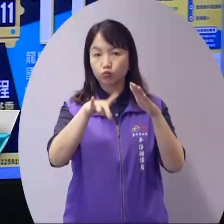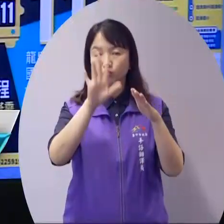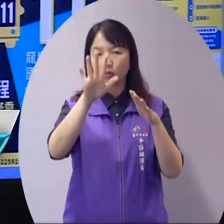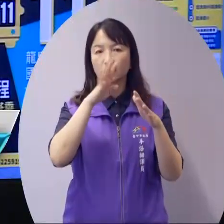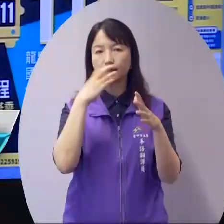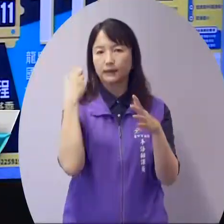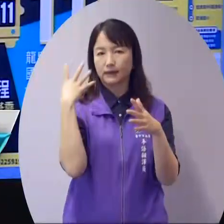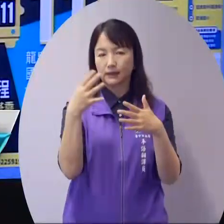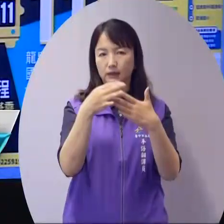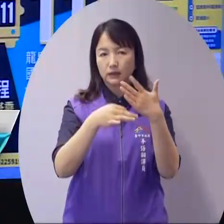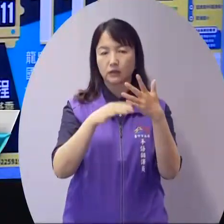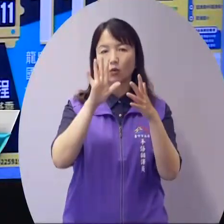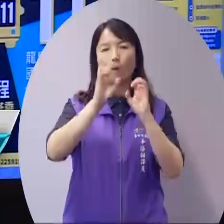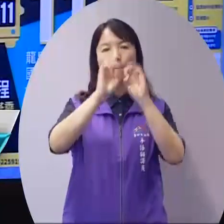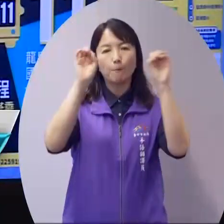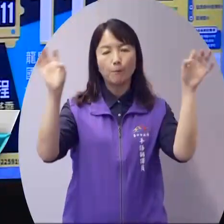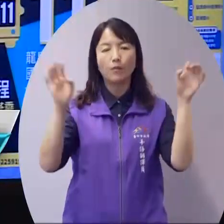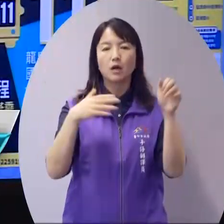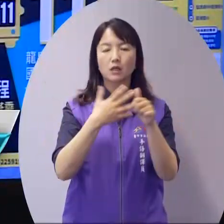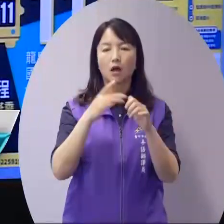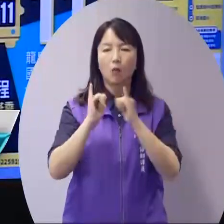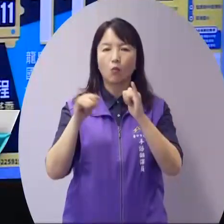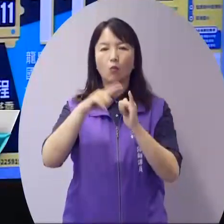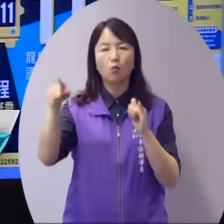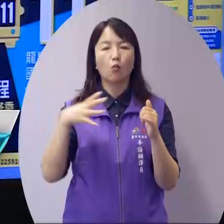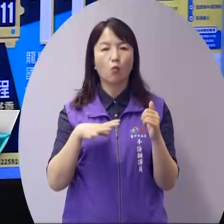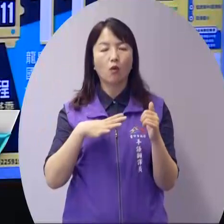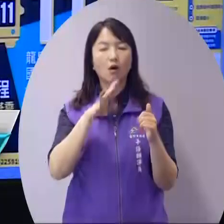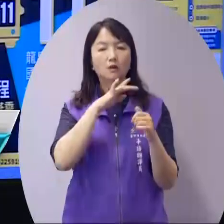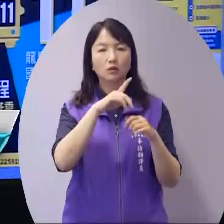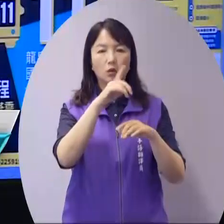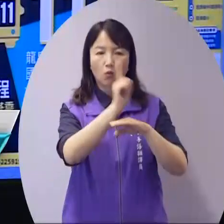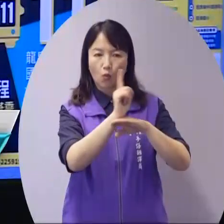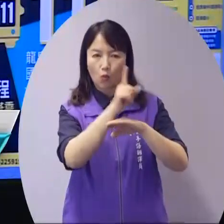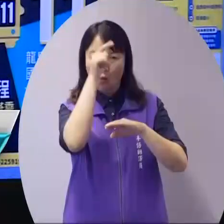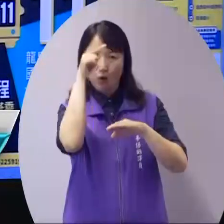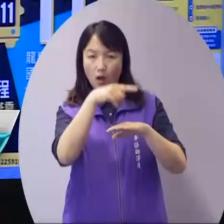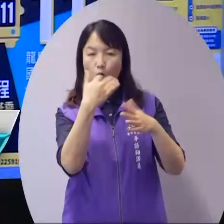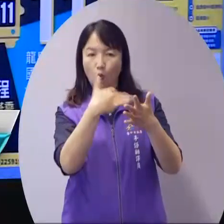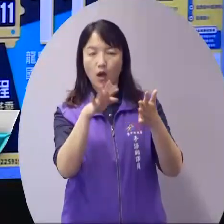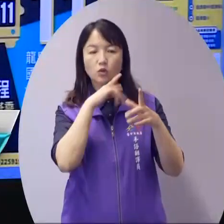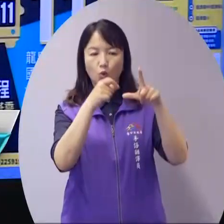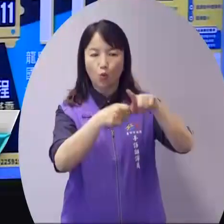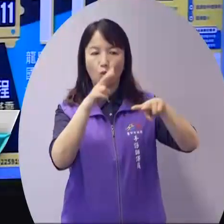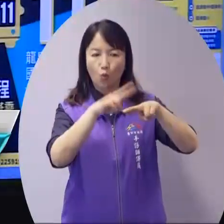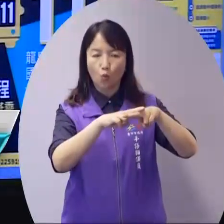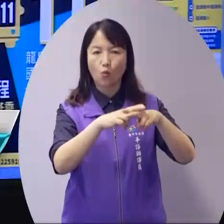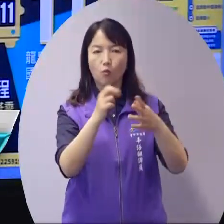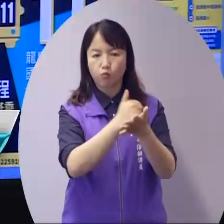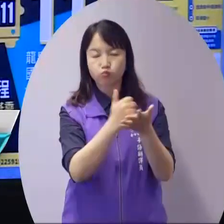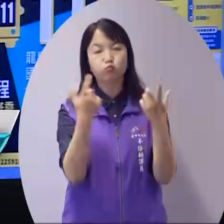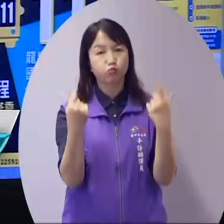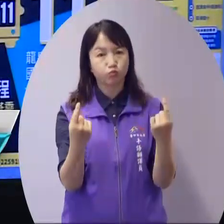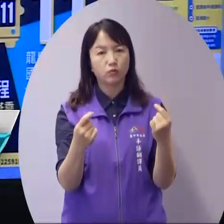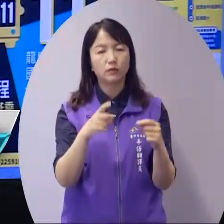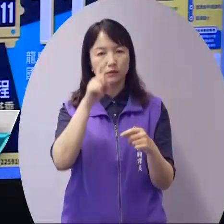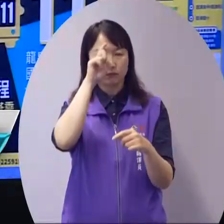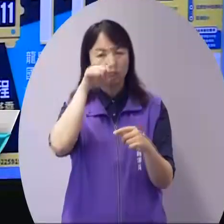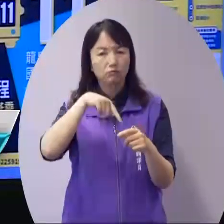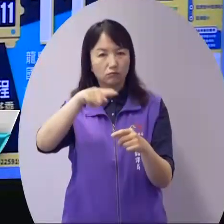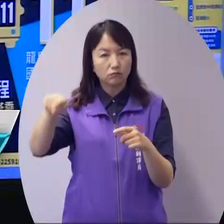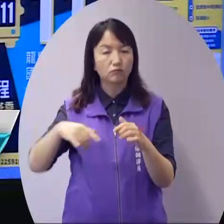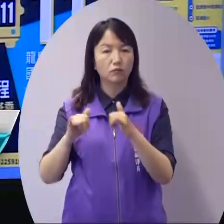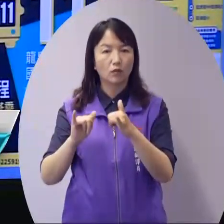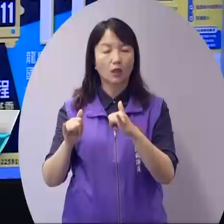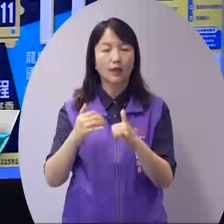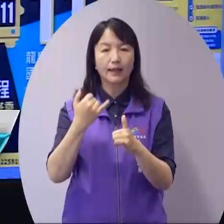有新的宣传单。那我们希望小黄公车陈干跟大家报告，它是公共运输的一环，所以我们希望能够